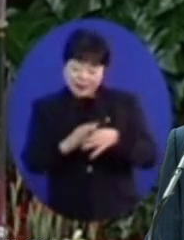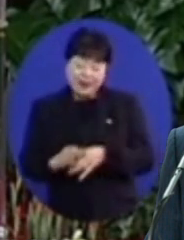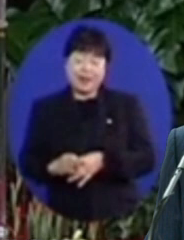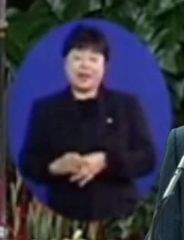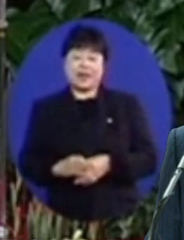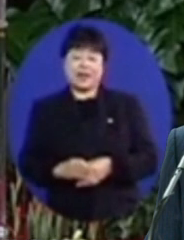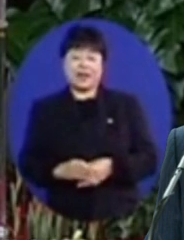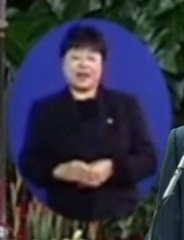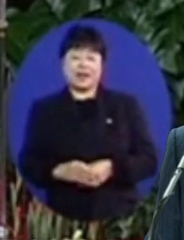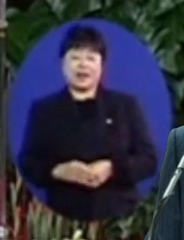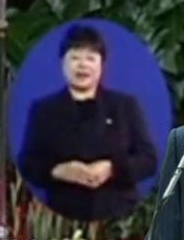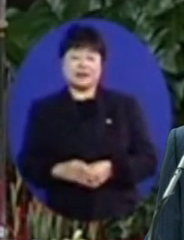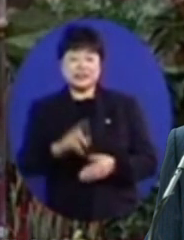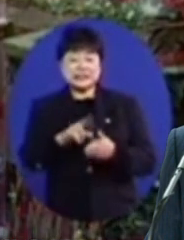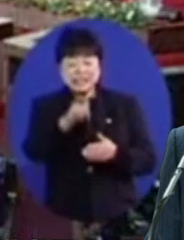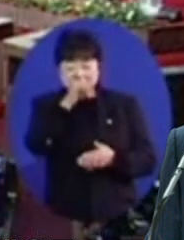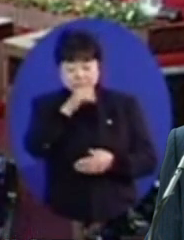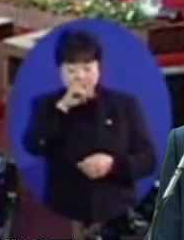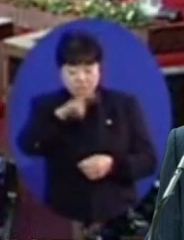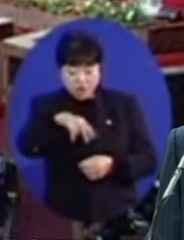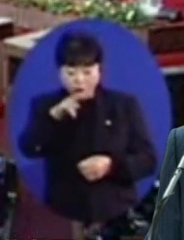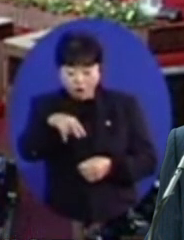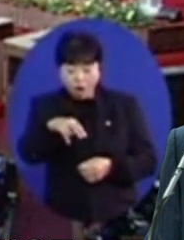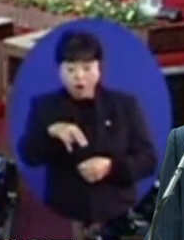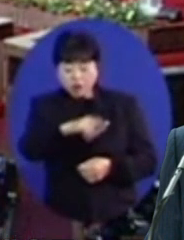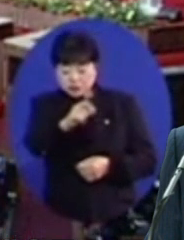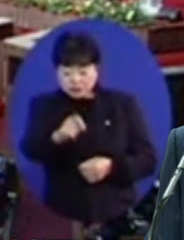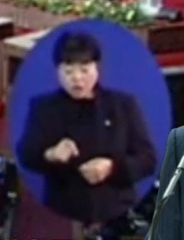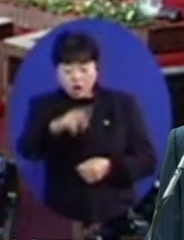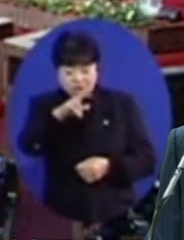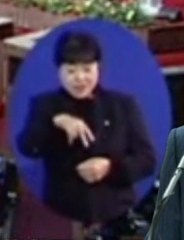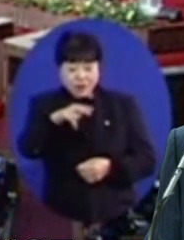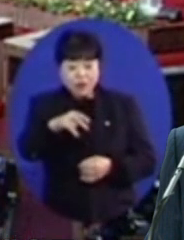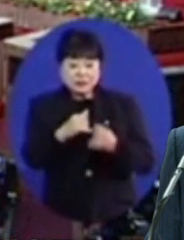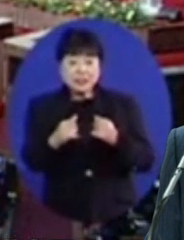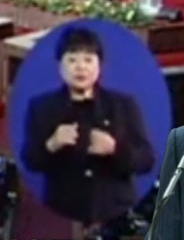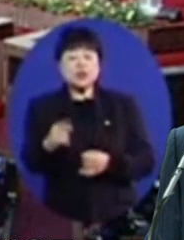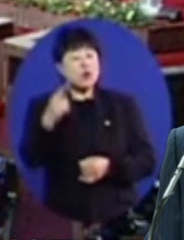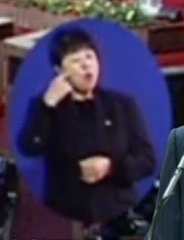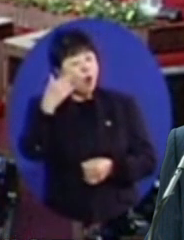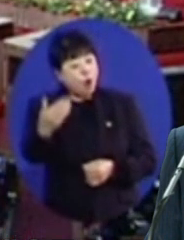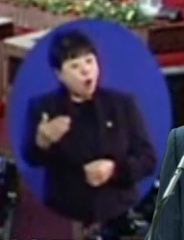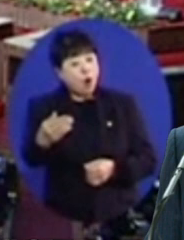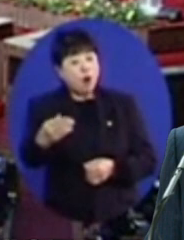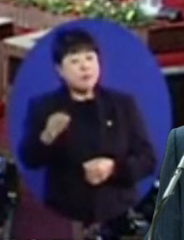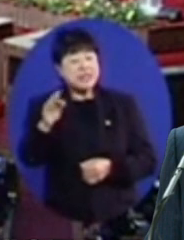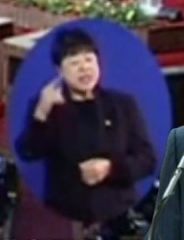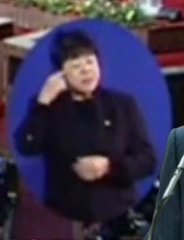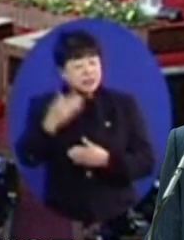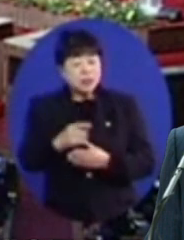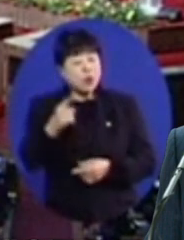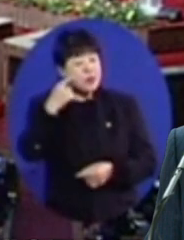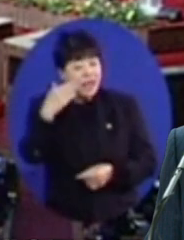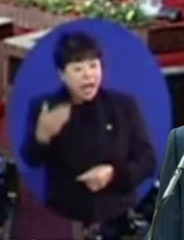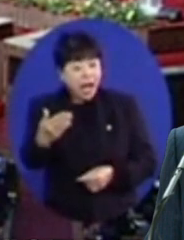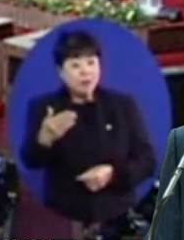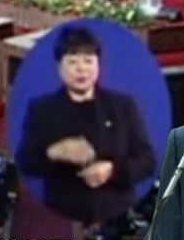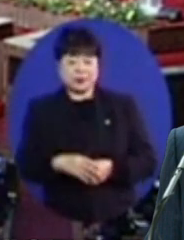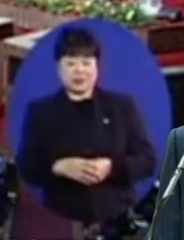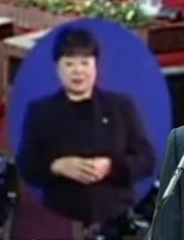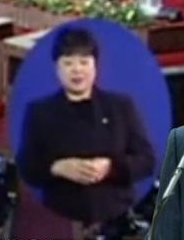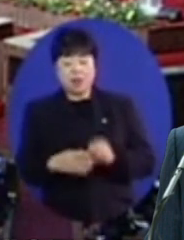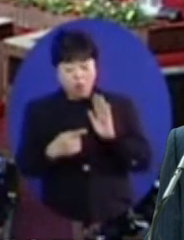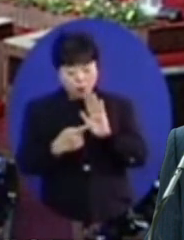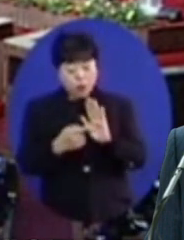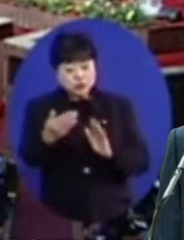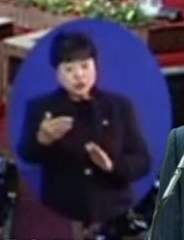가만히 있으면 그걸 읽었어요 그래서 사람들이 궁금증이 나서 무엇이냐고 물었더니 그것을